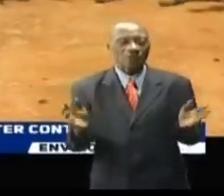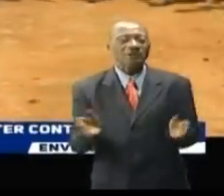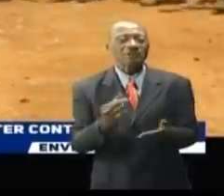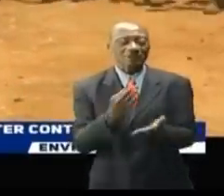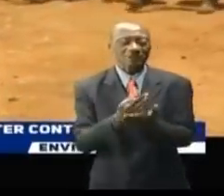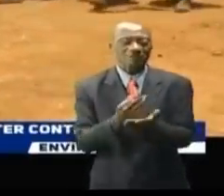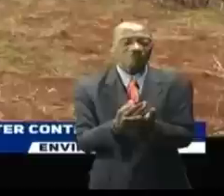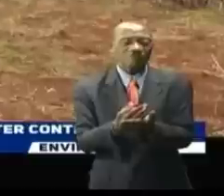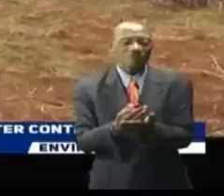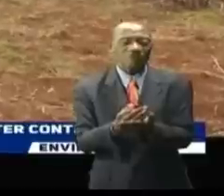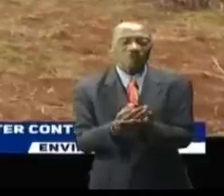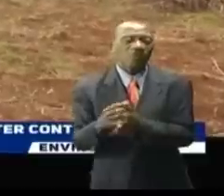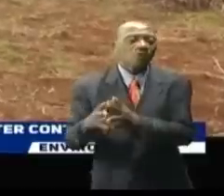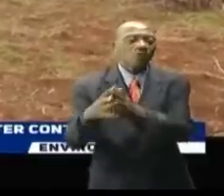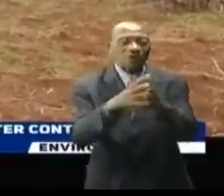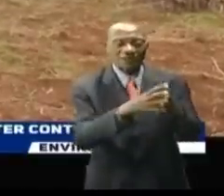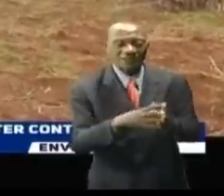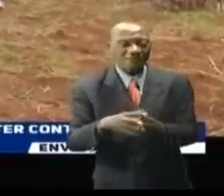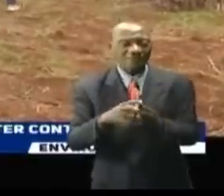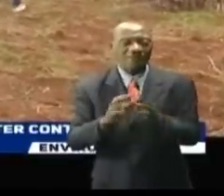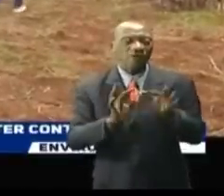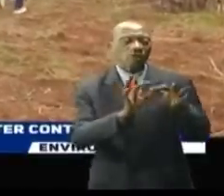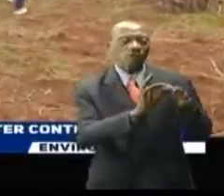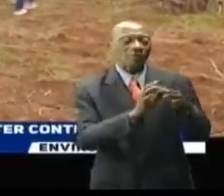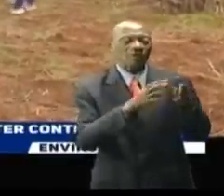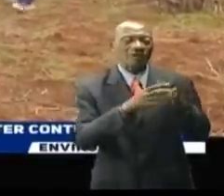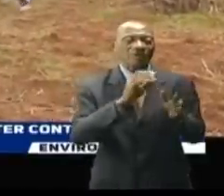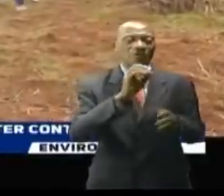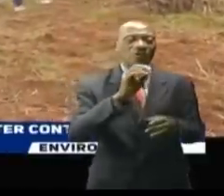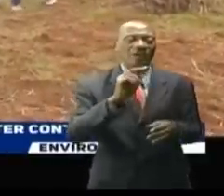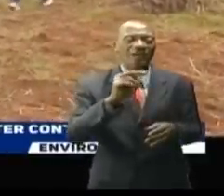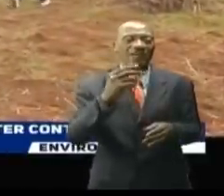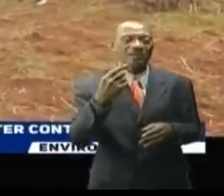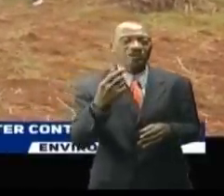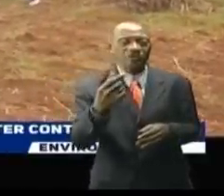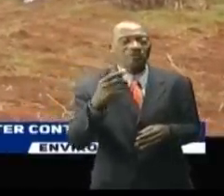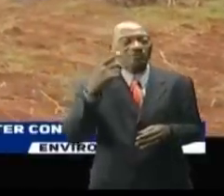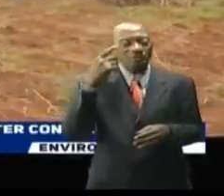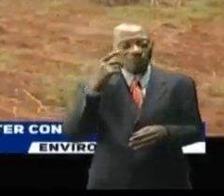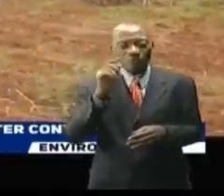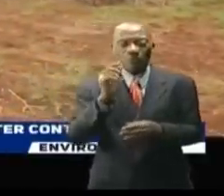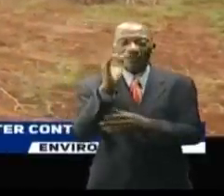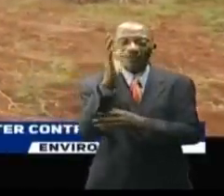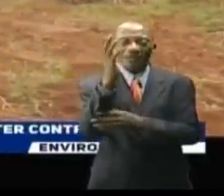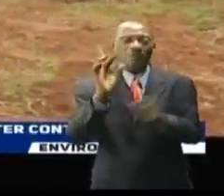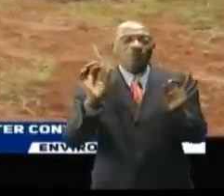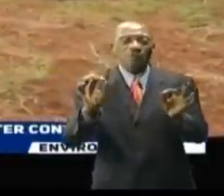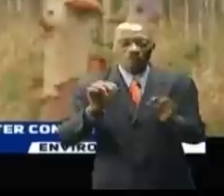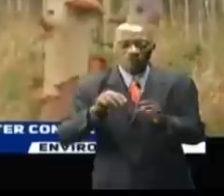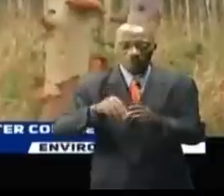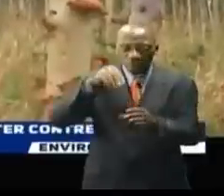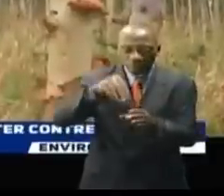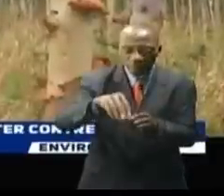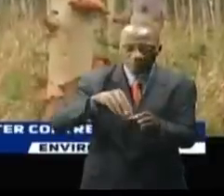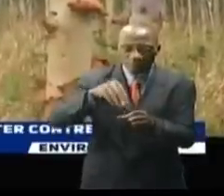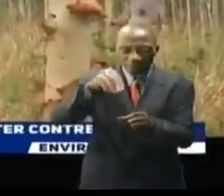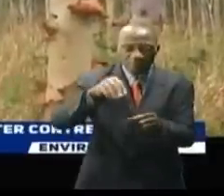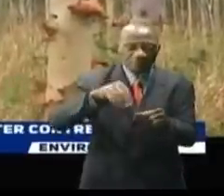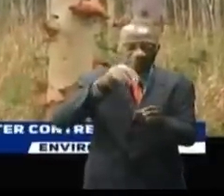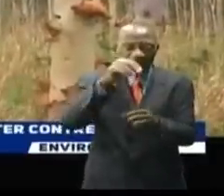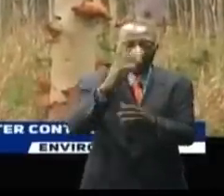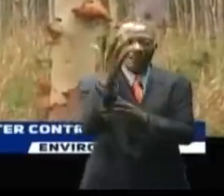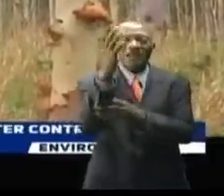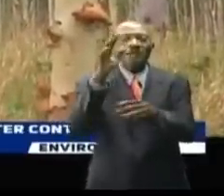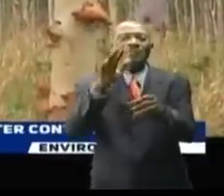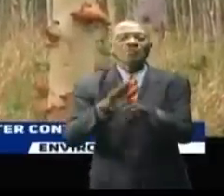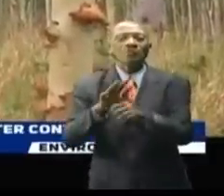forestier à collaborer avec les ONGD pour la plantation des nouveaux arbres et le reboisement qui permettent de créer un